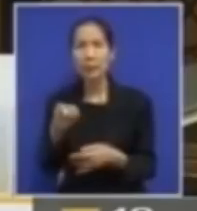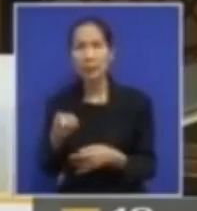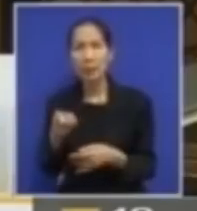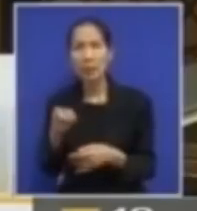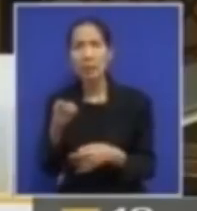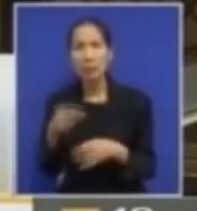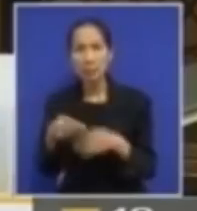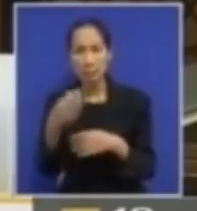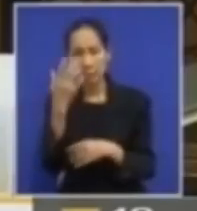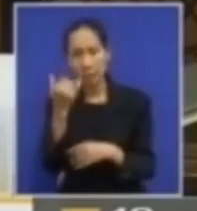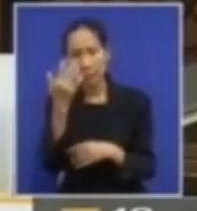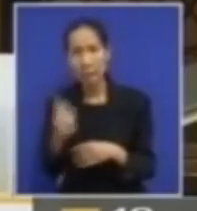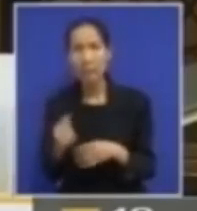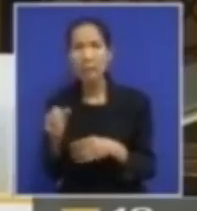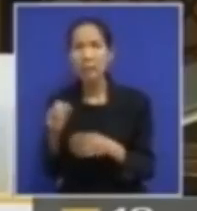แล้วครับ